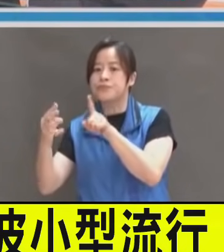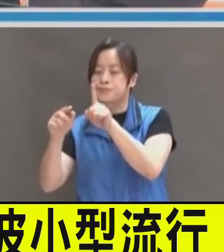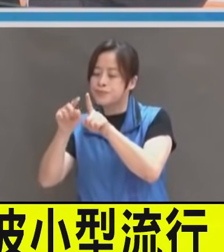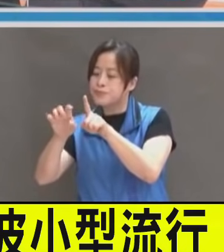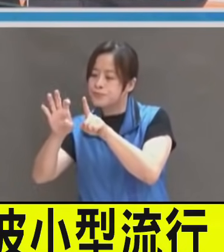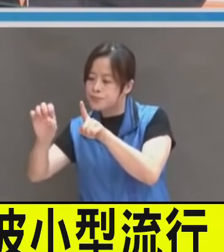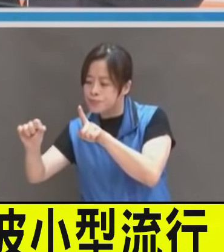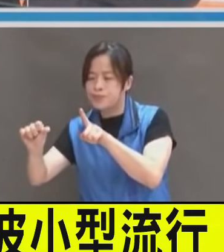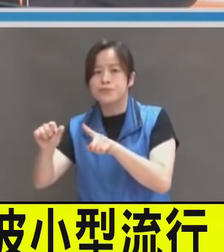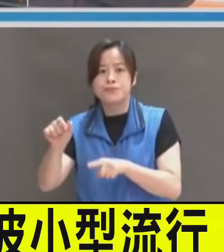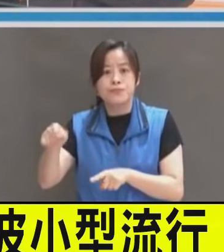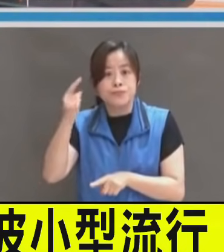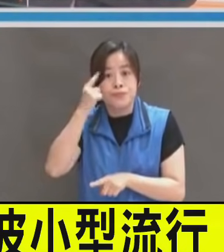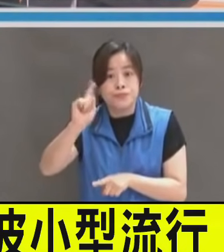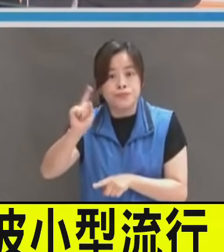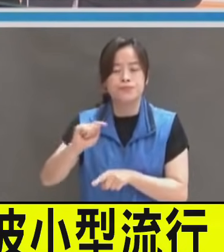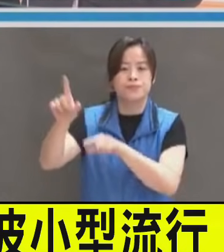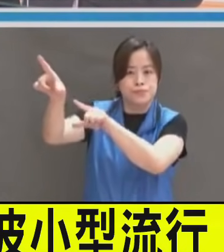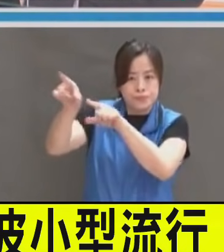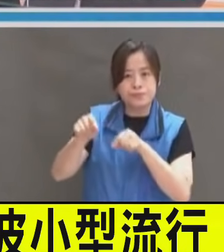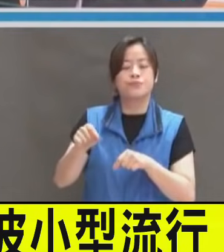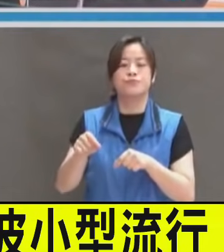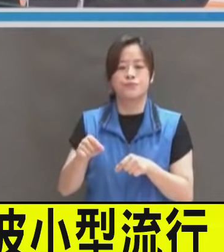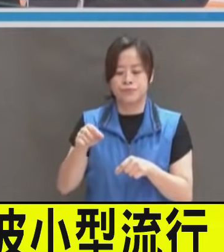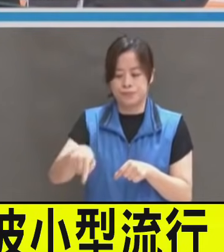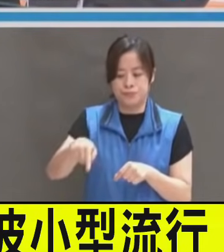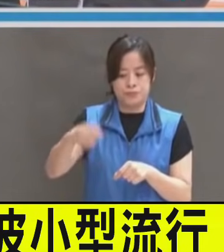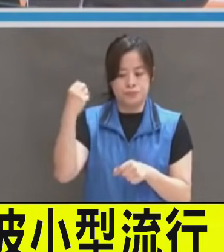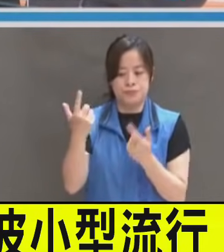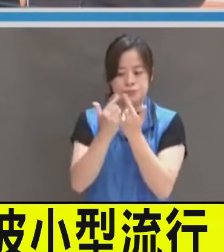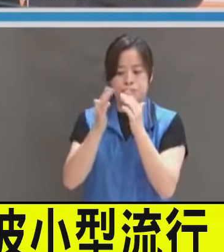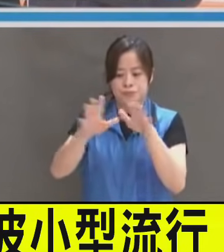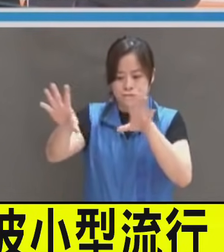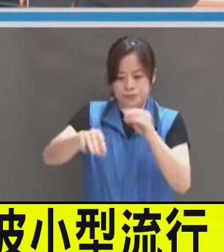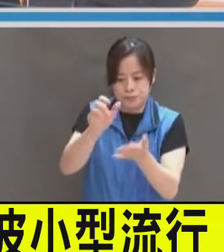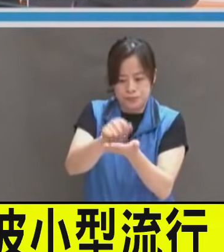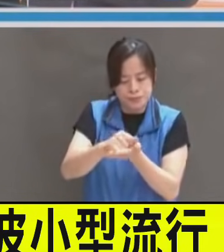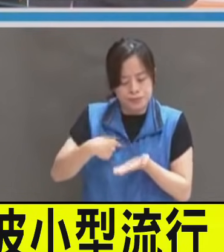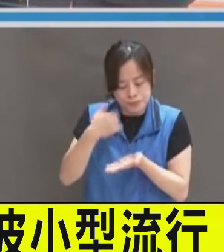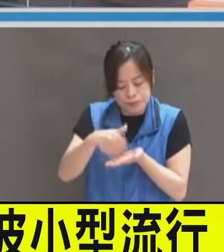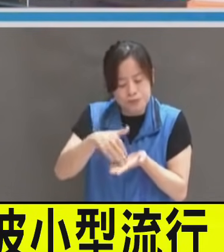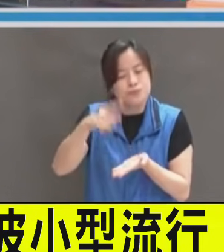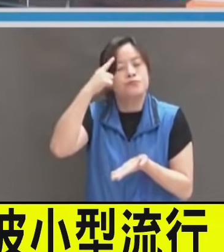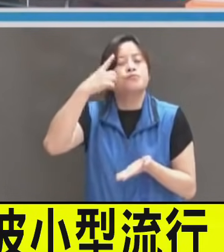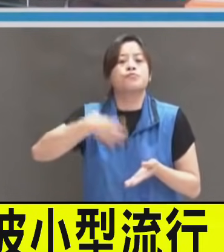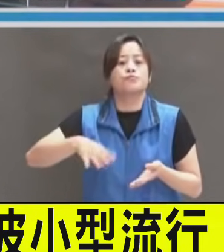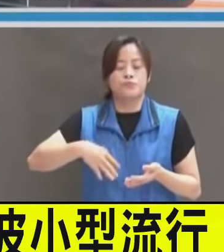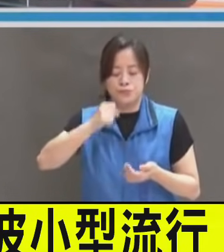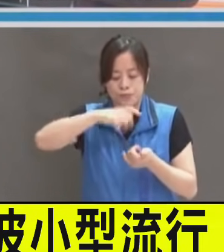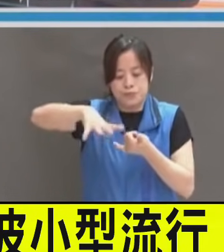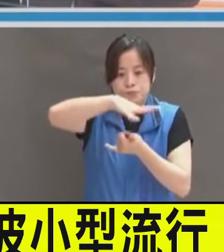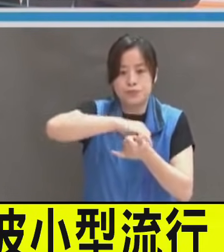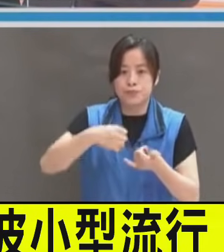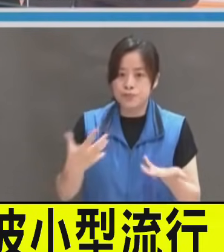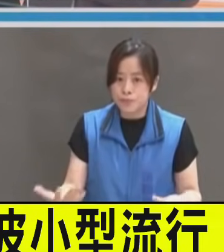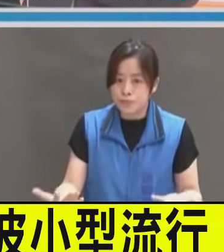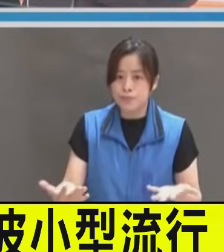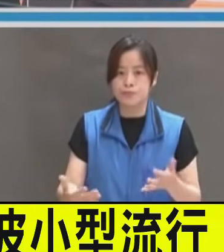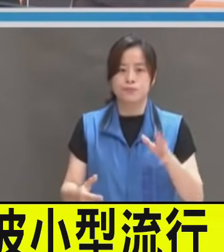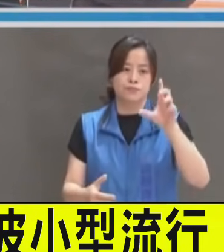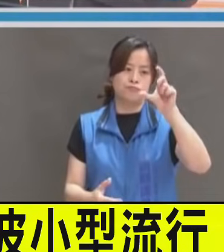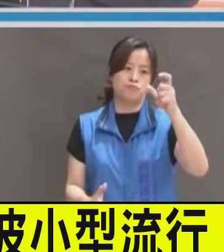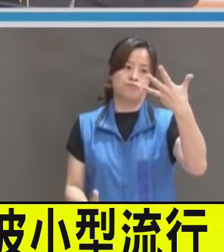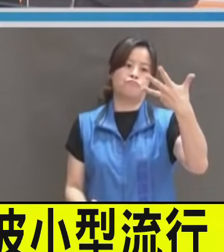68%， 那么新北呢也是介于 70% 到 75% NPI， 所以它的有效再生数基本上已经降到